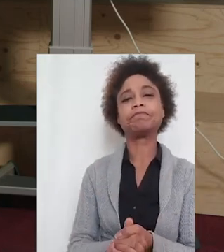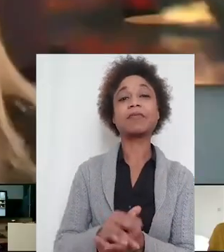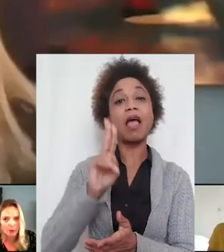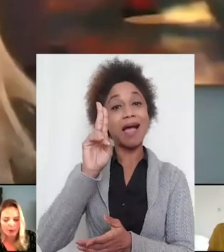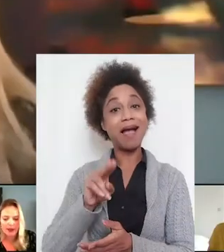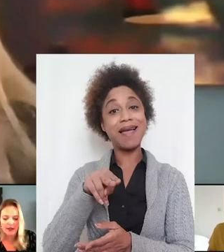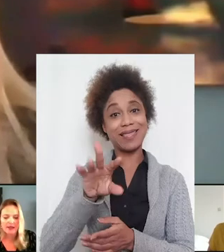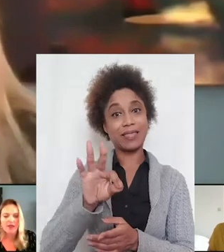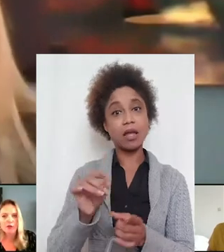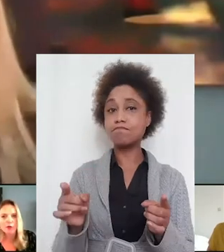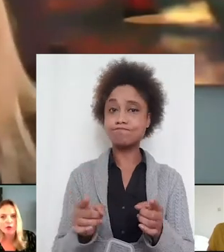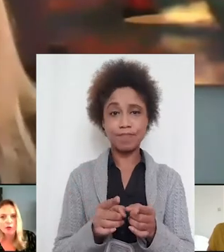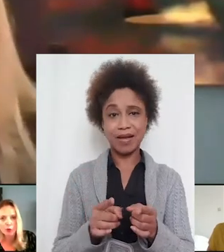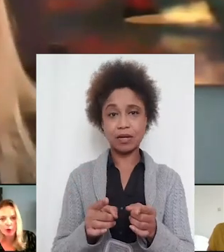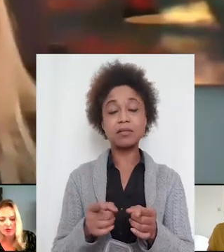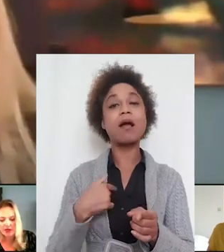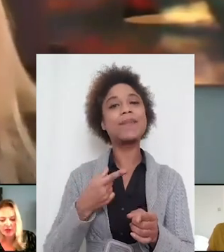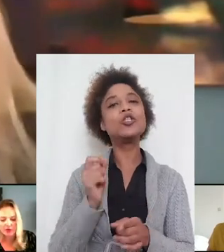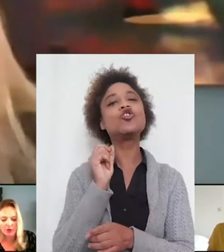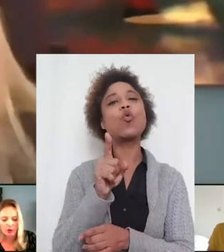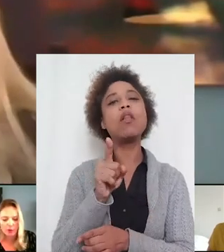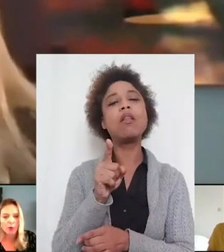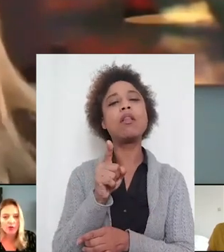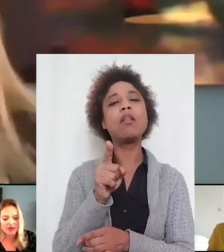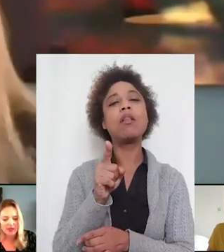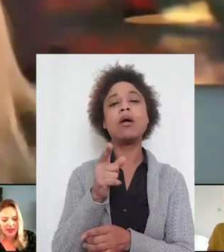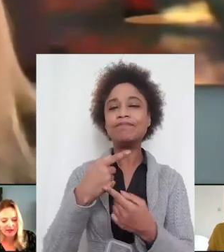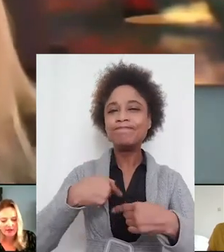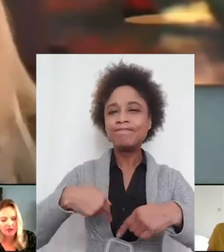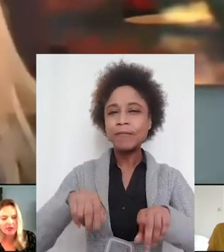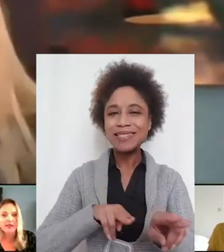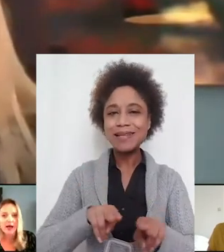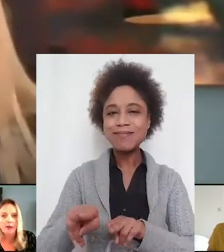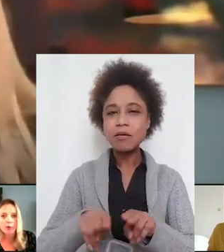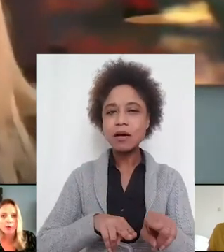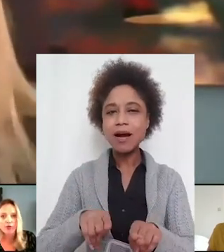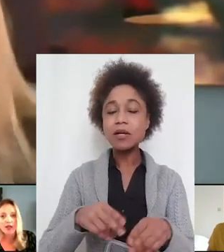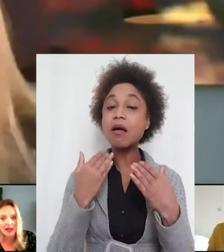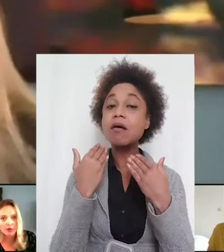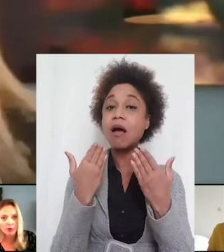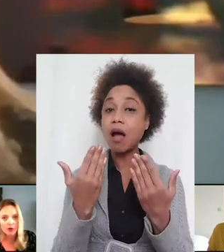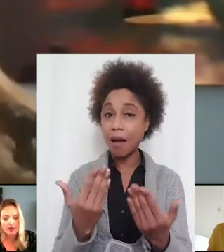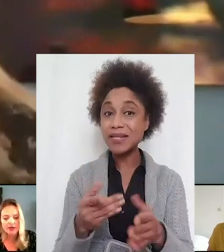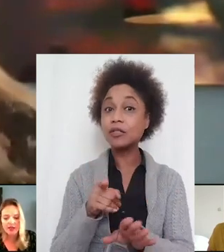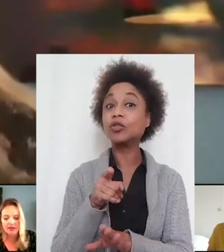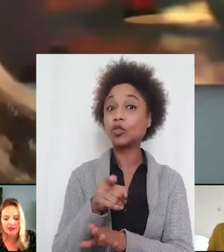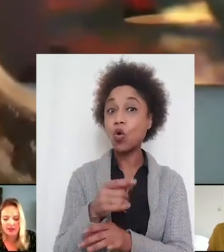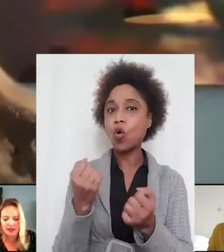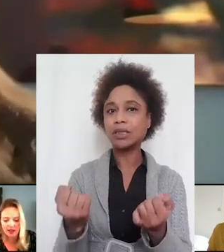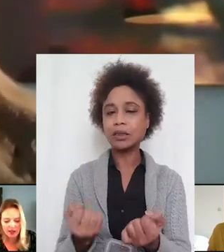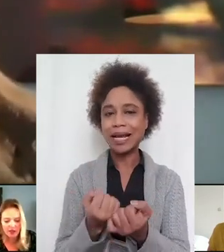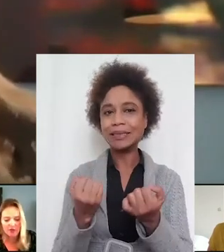HNT Onbeperkt heeft tot doel gesteld om onze theaters het aanbod en de